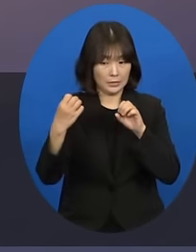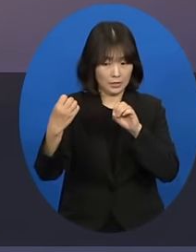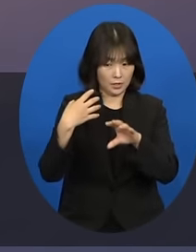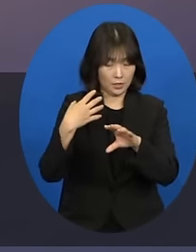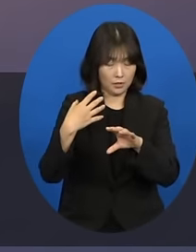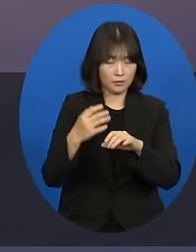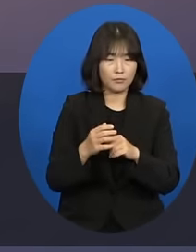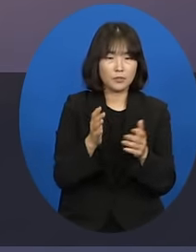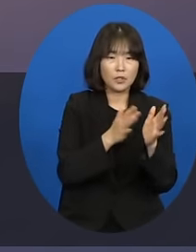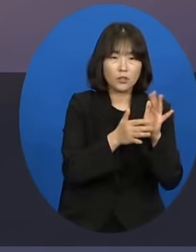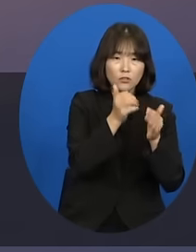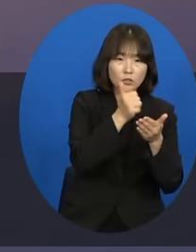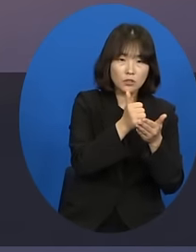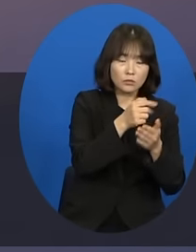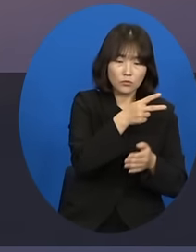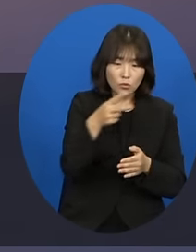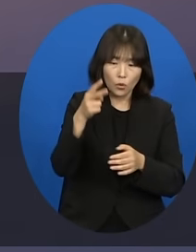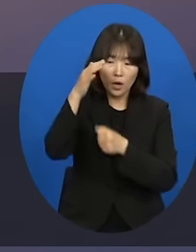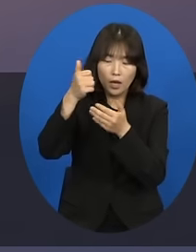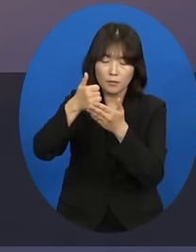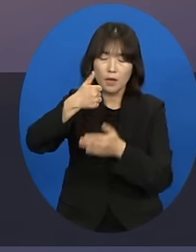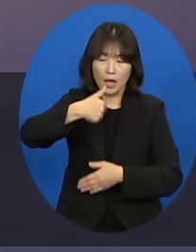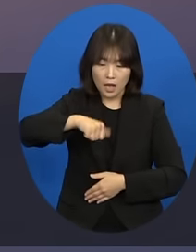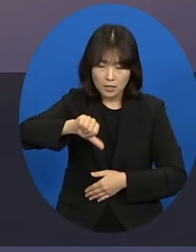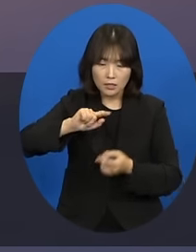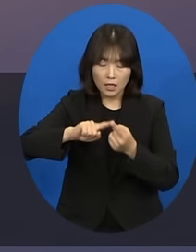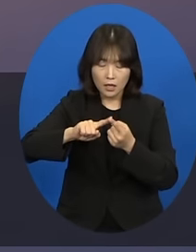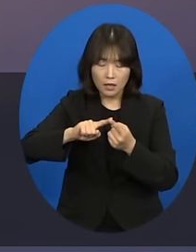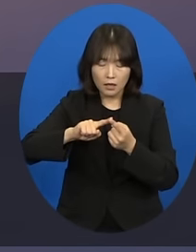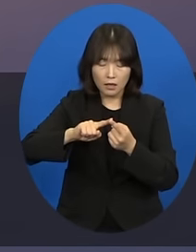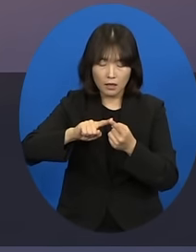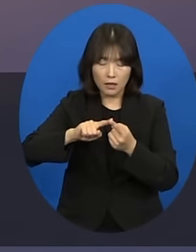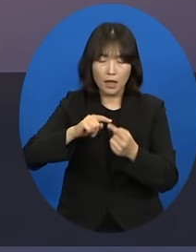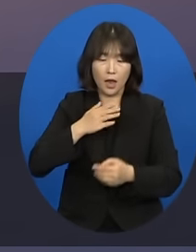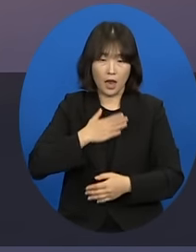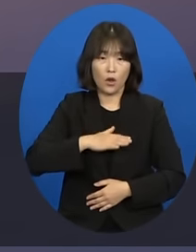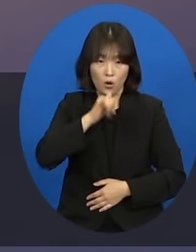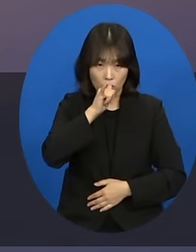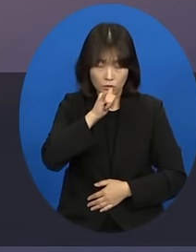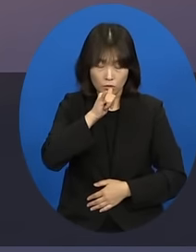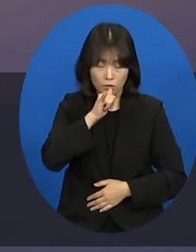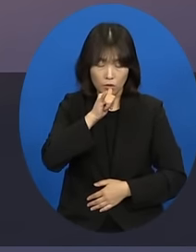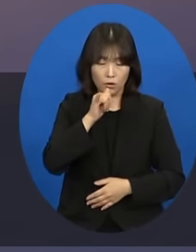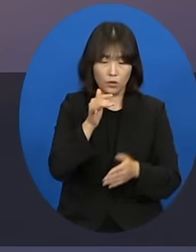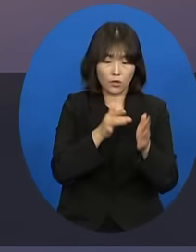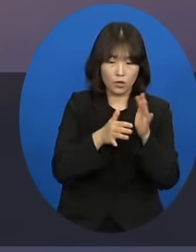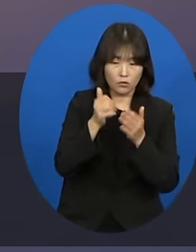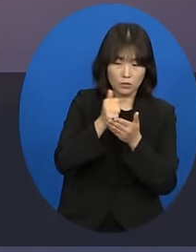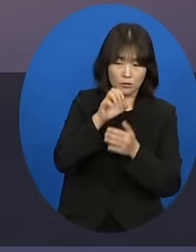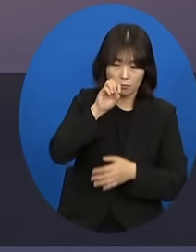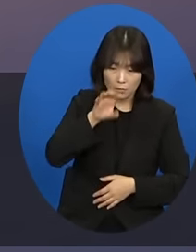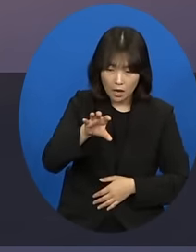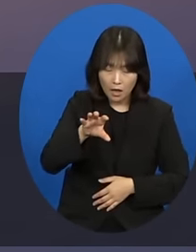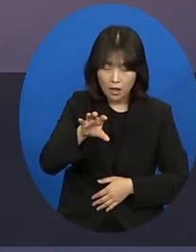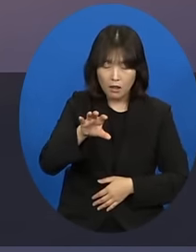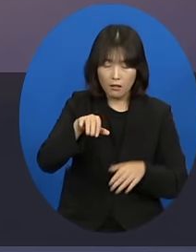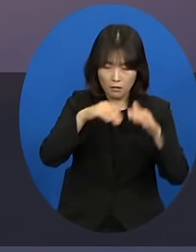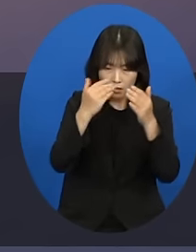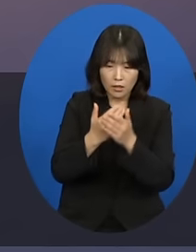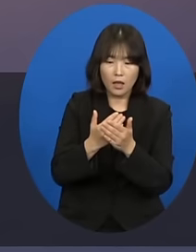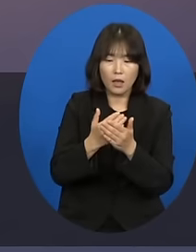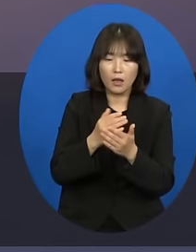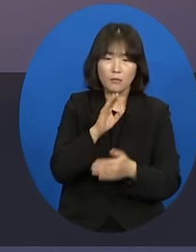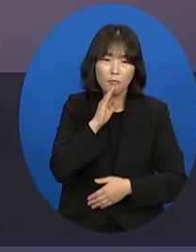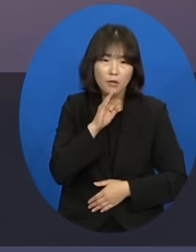예수님이 하나님의 아들인 것을 내가 아니 당신이 뭐라고 하시든 그게 옳고 그대로 순종하면 된다라고 믿기 때문에